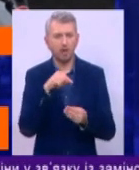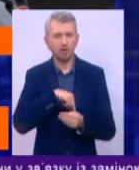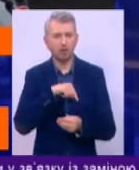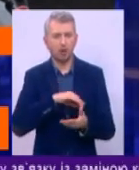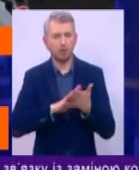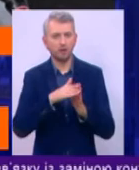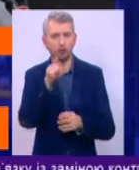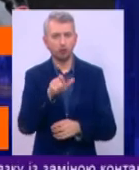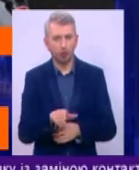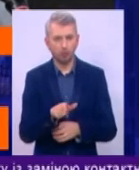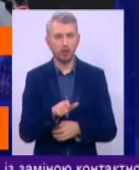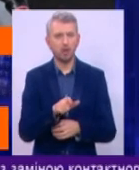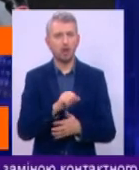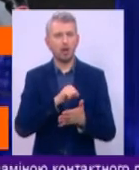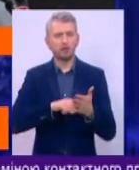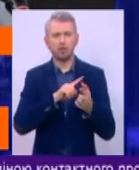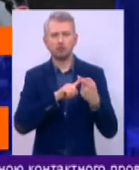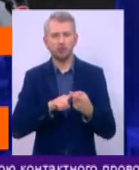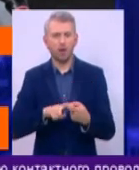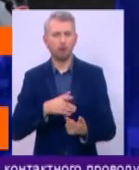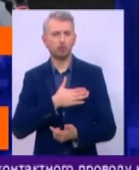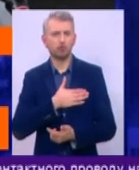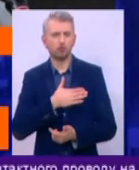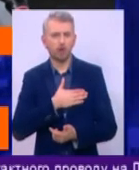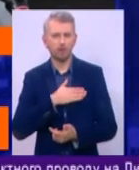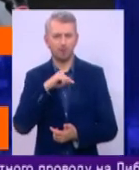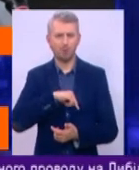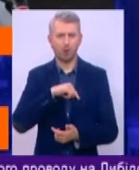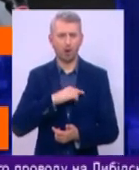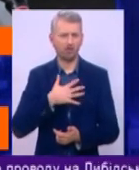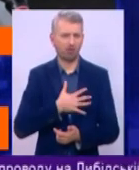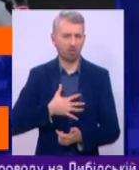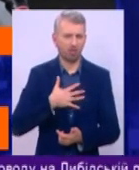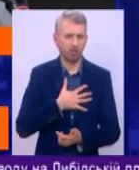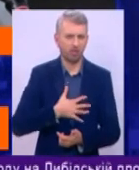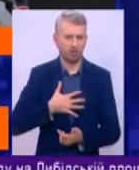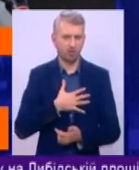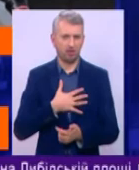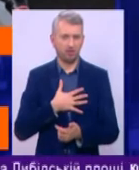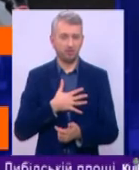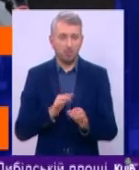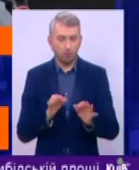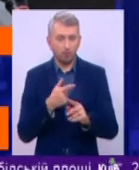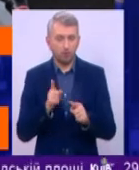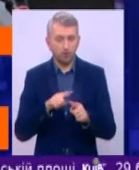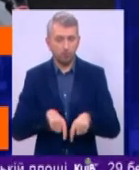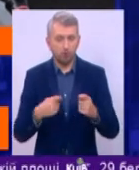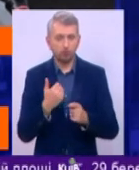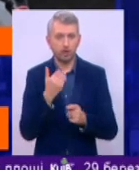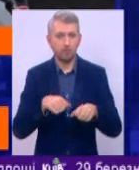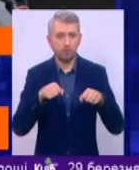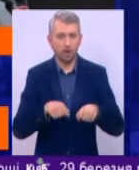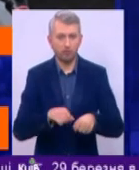особи, спричиняє душевні та моральні страждання, безумовно, тому що це порушує її право